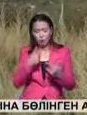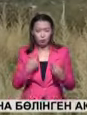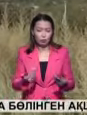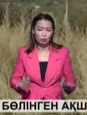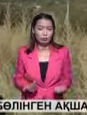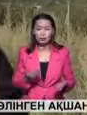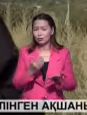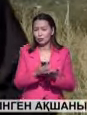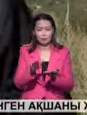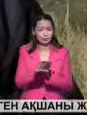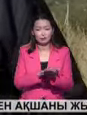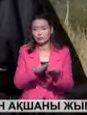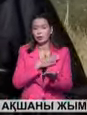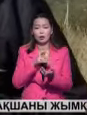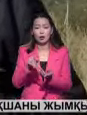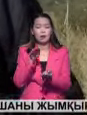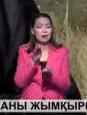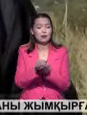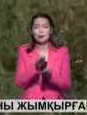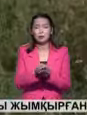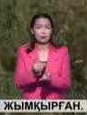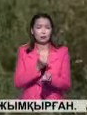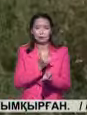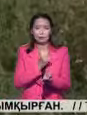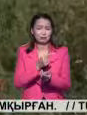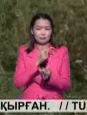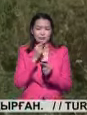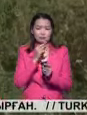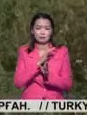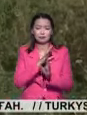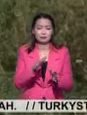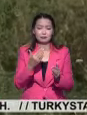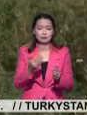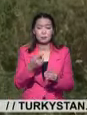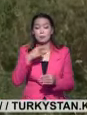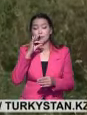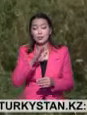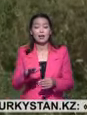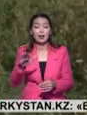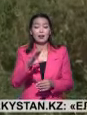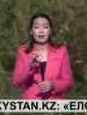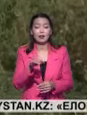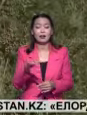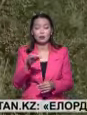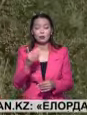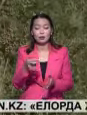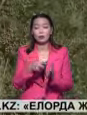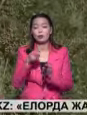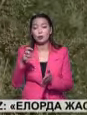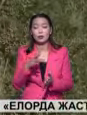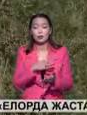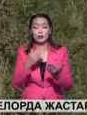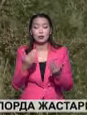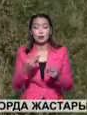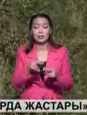никакой кладбище деп біздің наши предки не говорили. Талғар аудандық полиция бөліміне басқармасына хат жіберілді. Енді ол